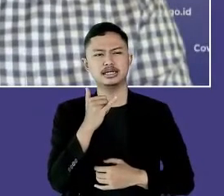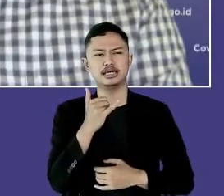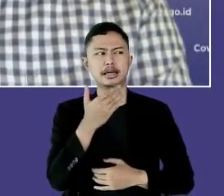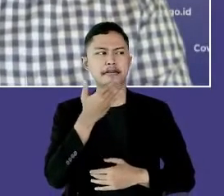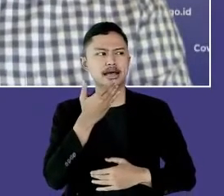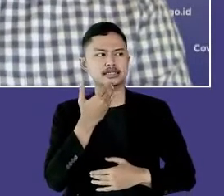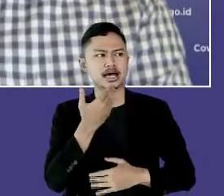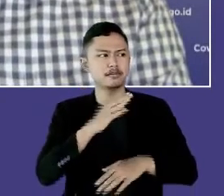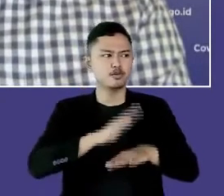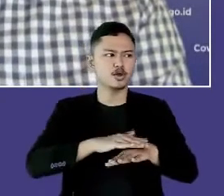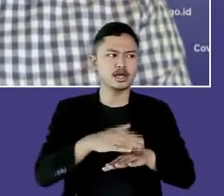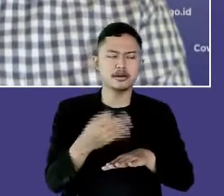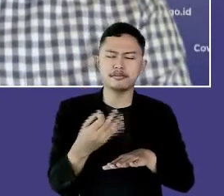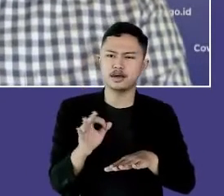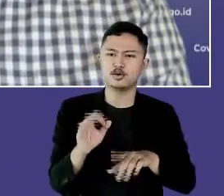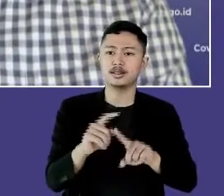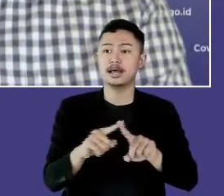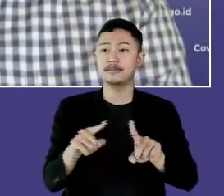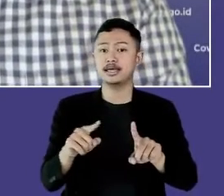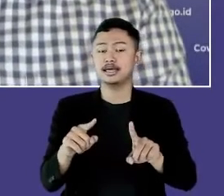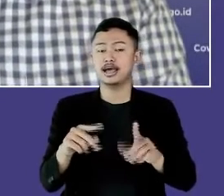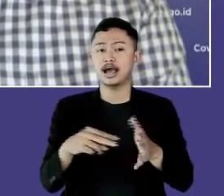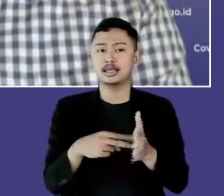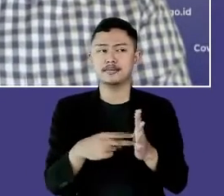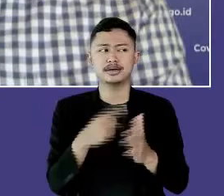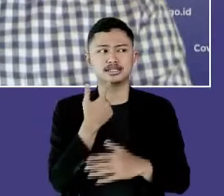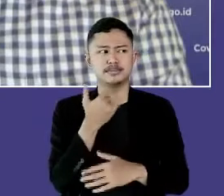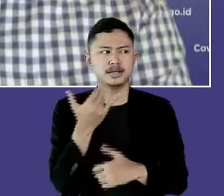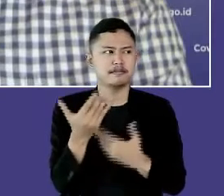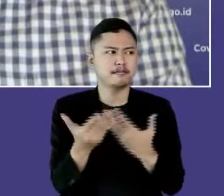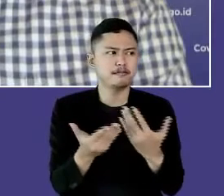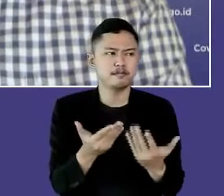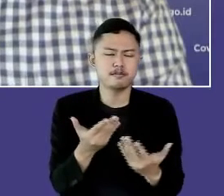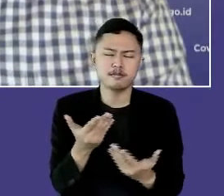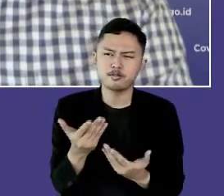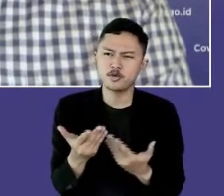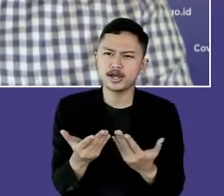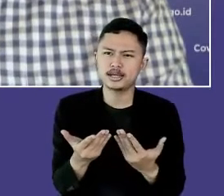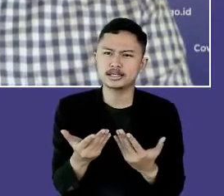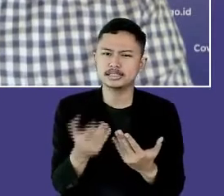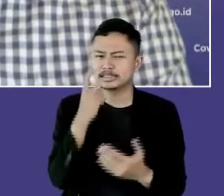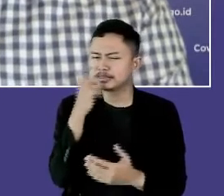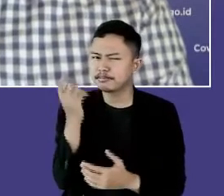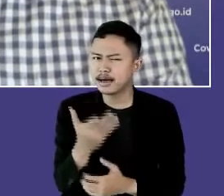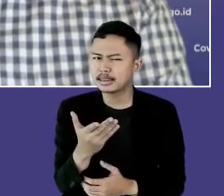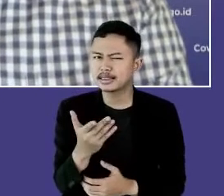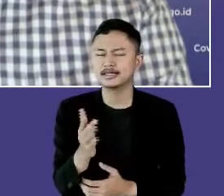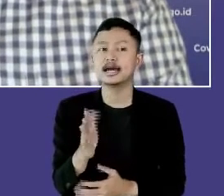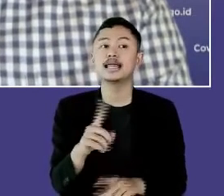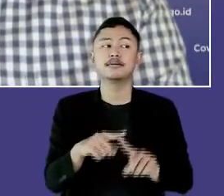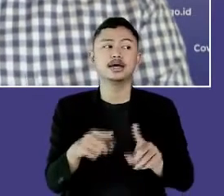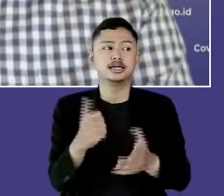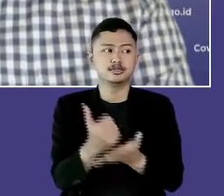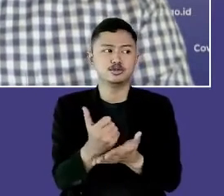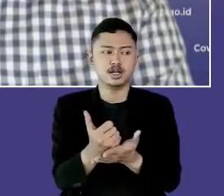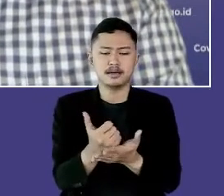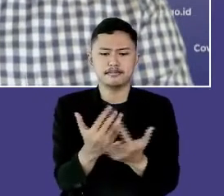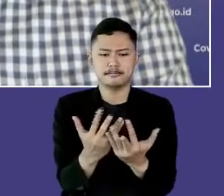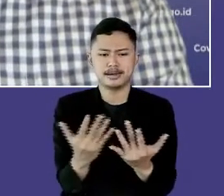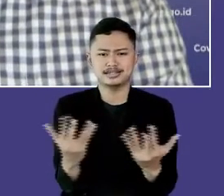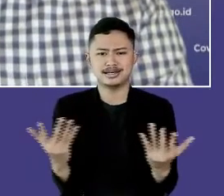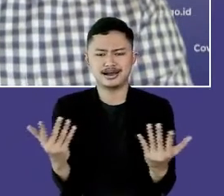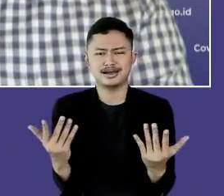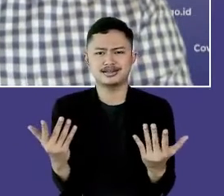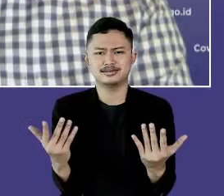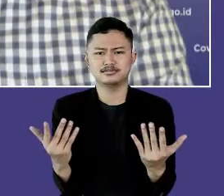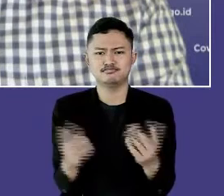dan juga perilaku sehari-hari kita. Tapi hal ini tentu saja tidak bisa terjadi dalam sekejap. Bagaimana sebetulnya mendorong partisipasi